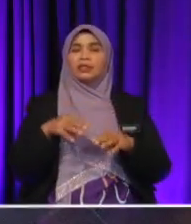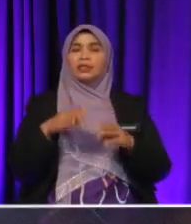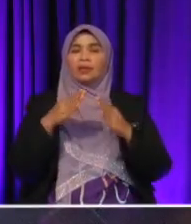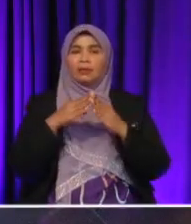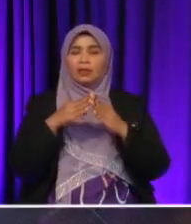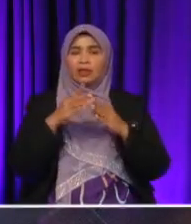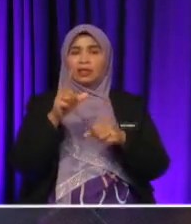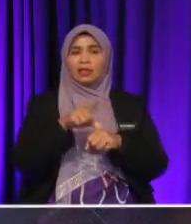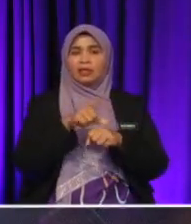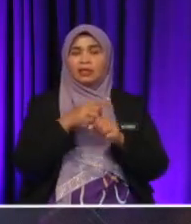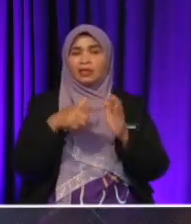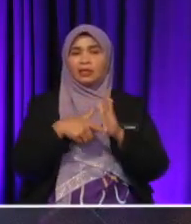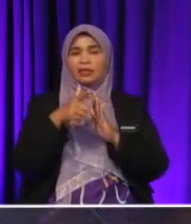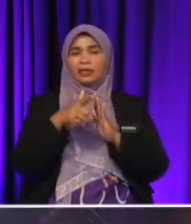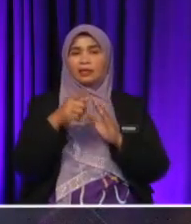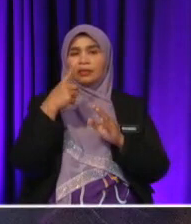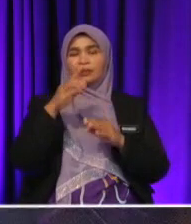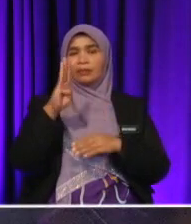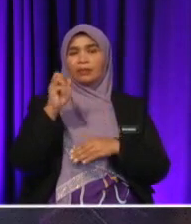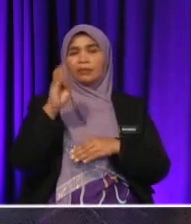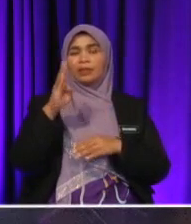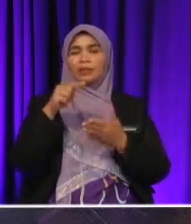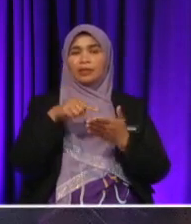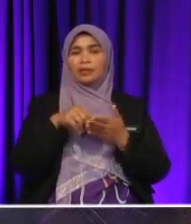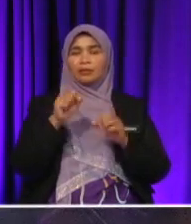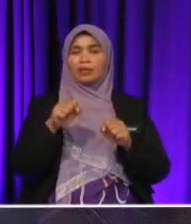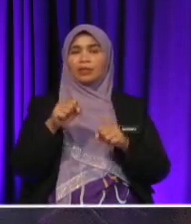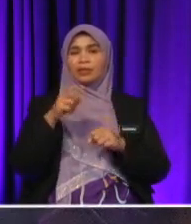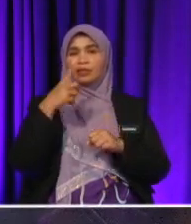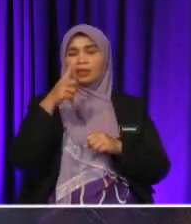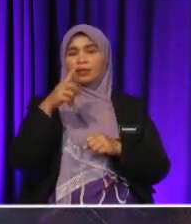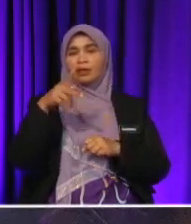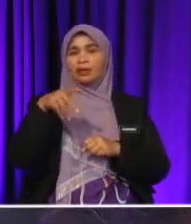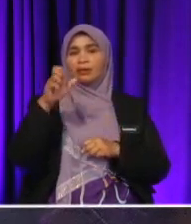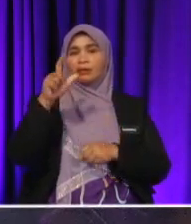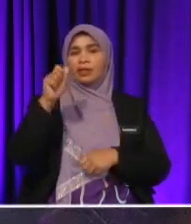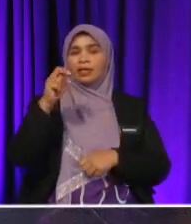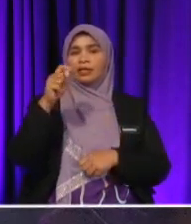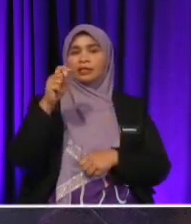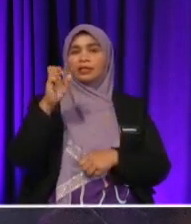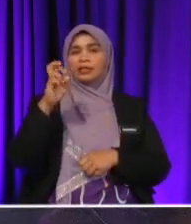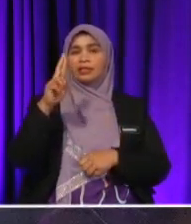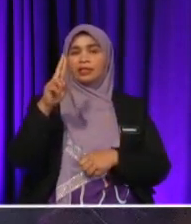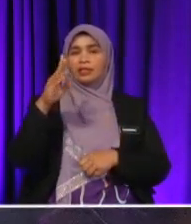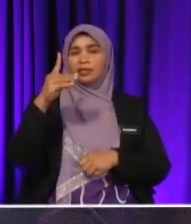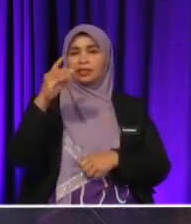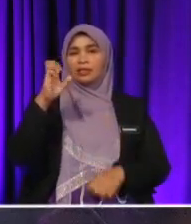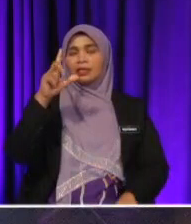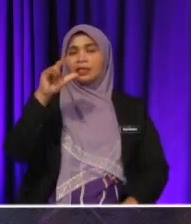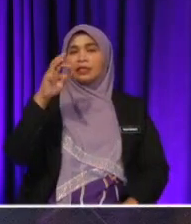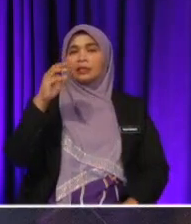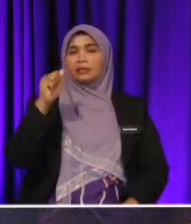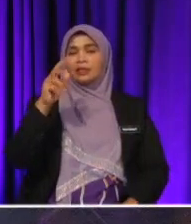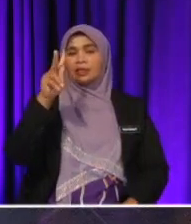latihan dengan lebih lanjut untuk bab ini boleh melayani D5 KPM dimana disana ada